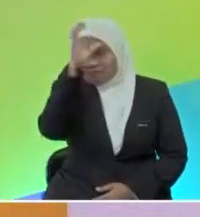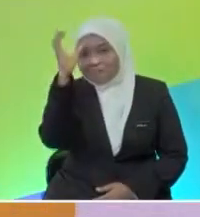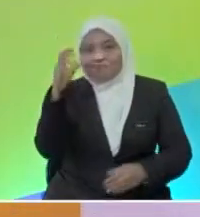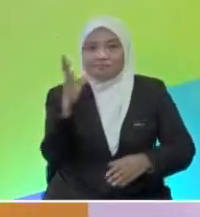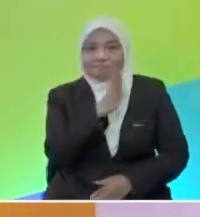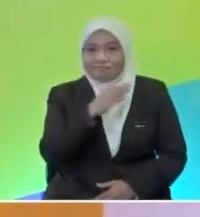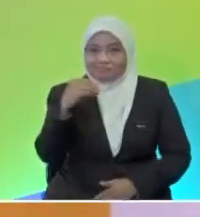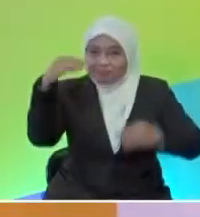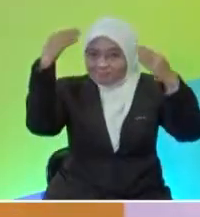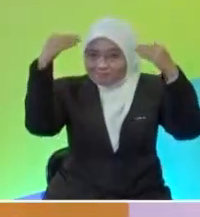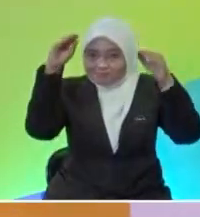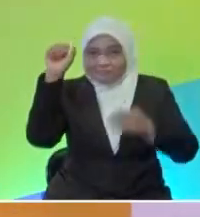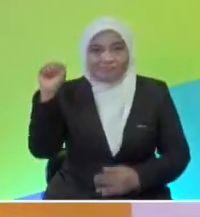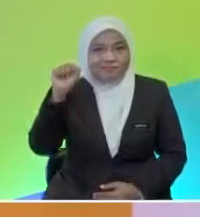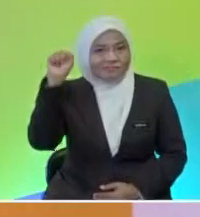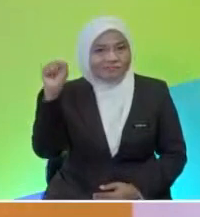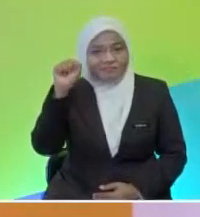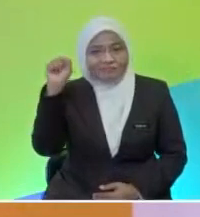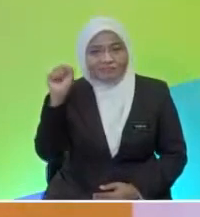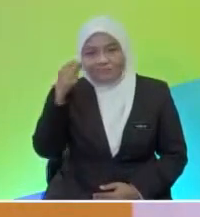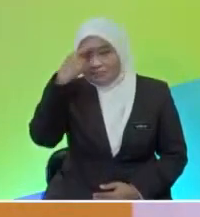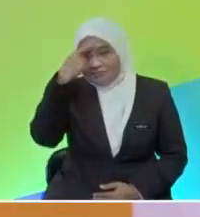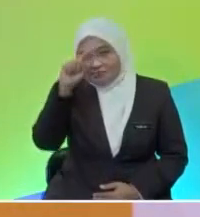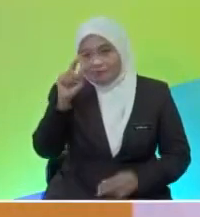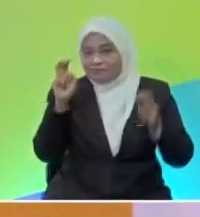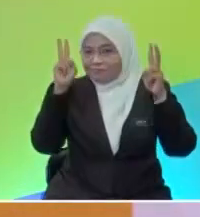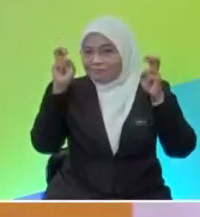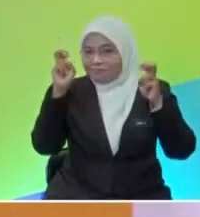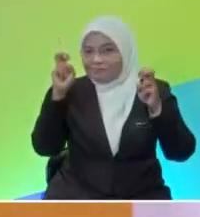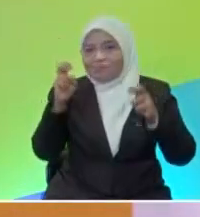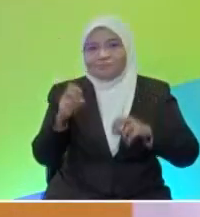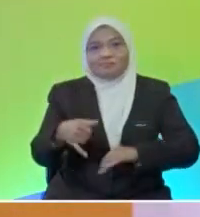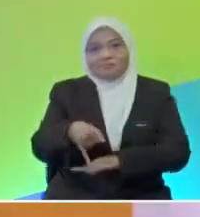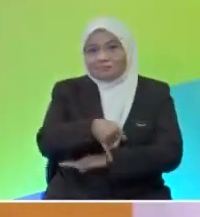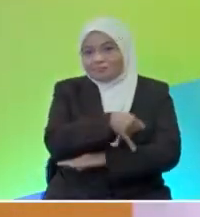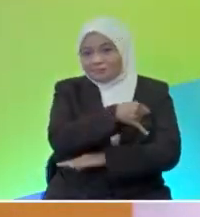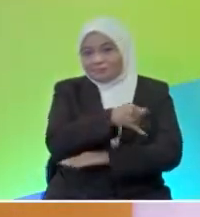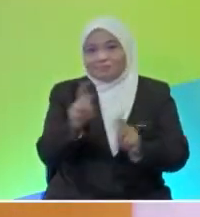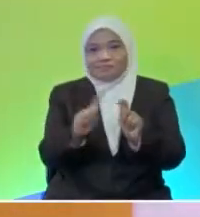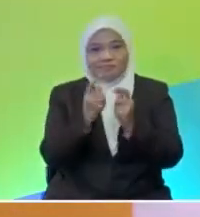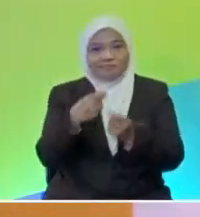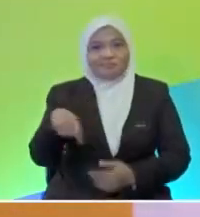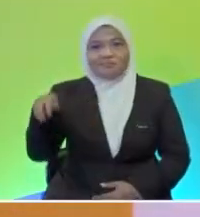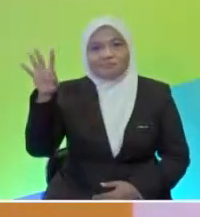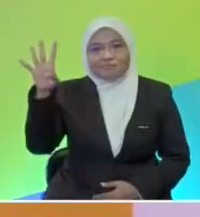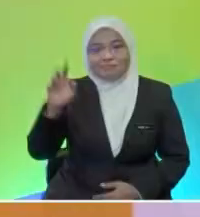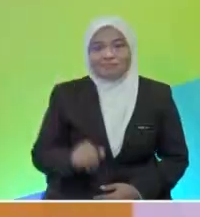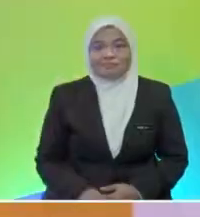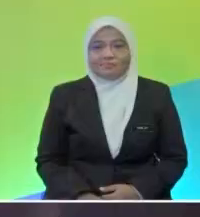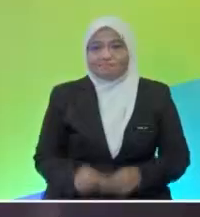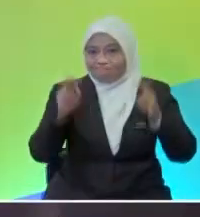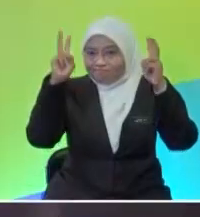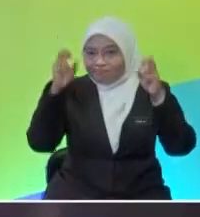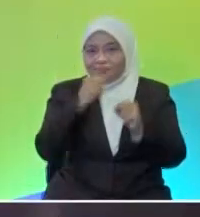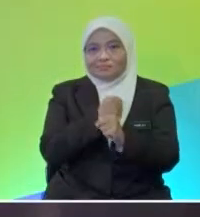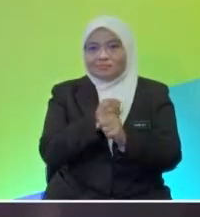pengajian kejuruhan awam bagi tingkatan 4 dengan topik kita hari ini yaitu kerja ukur tanah Sebatu murid dibeliin